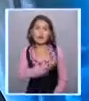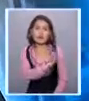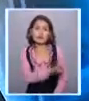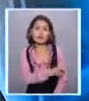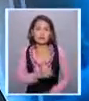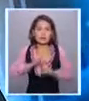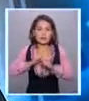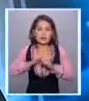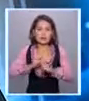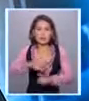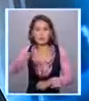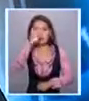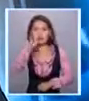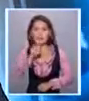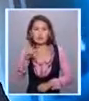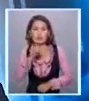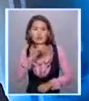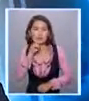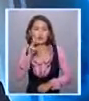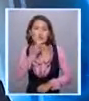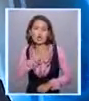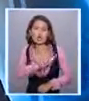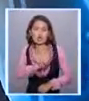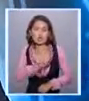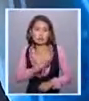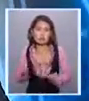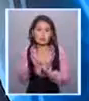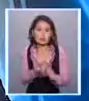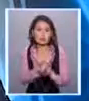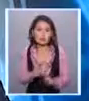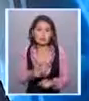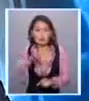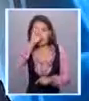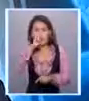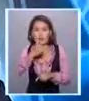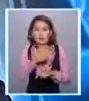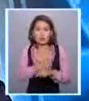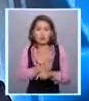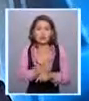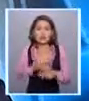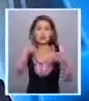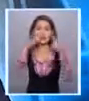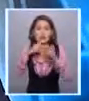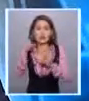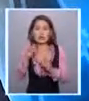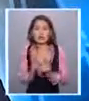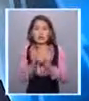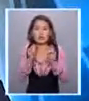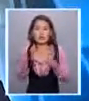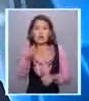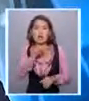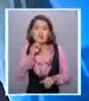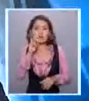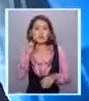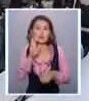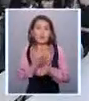Арыстандай айбатты, жолбарыстай қайратты қазақ жастары қызметке қашанда дайын. Күні кешегі елбасының индустрияландыру форумында жастарға қатысты